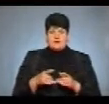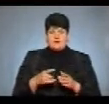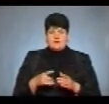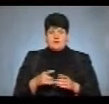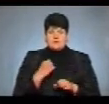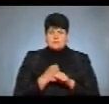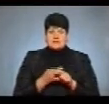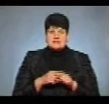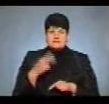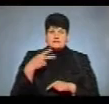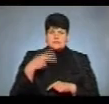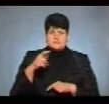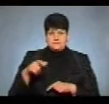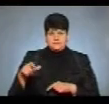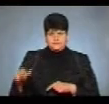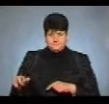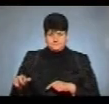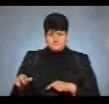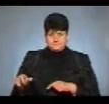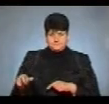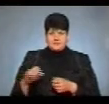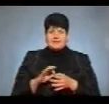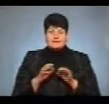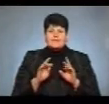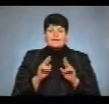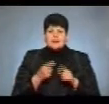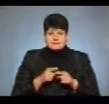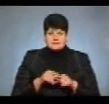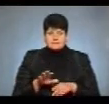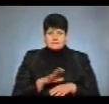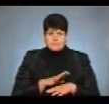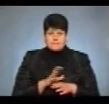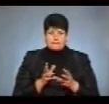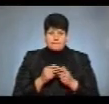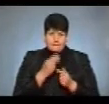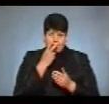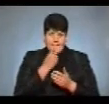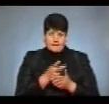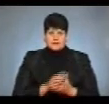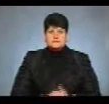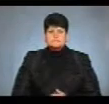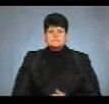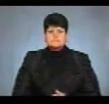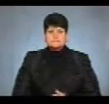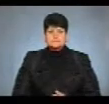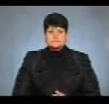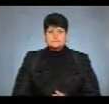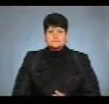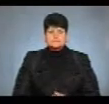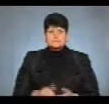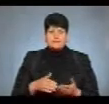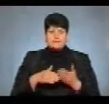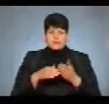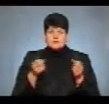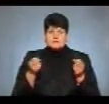повідомила зоозахисниця Людмила Чеховська. Детальніше про те, як відбувався підрахунок – у сюжеті. За